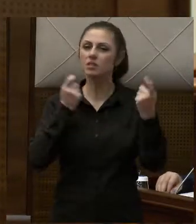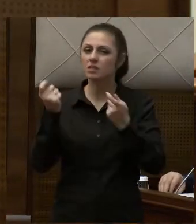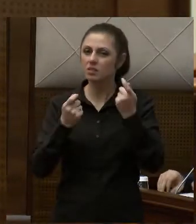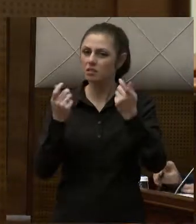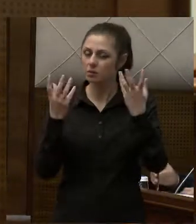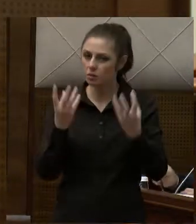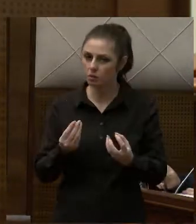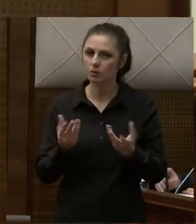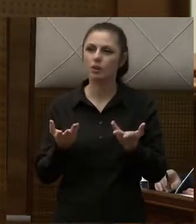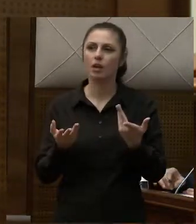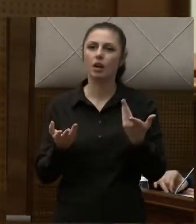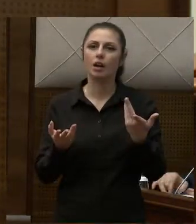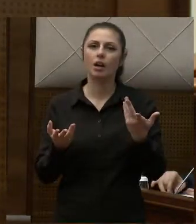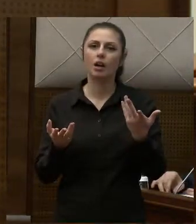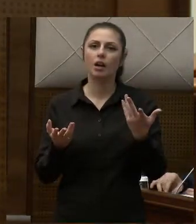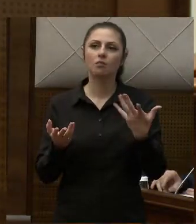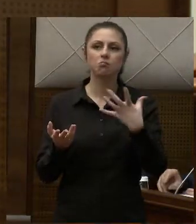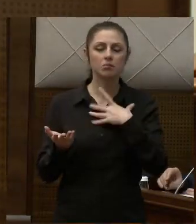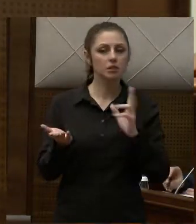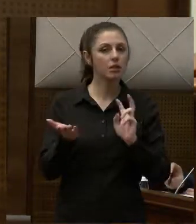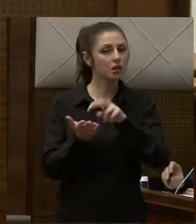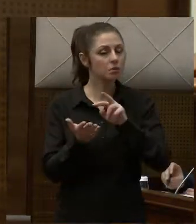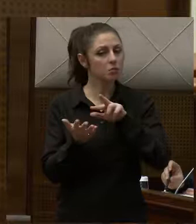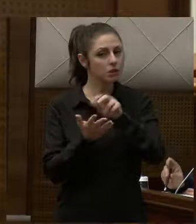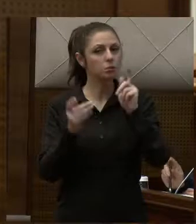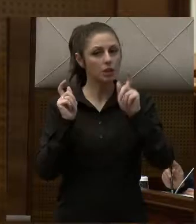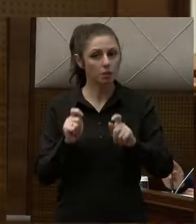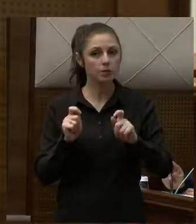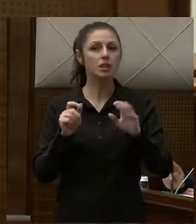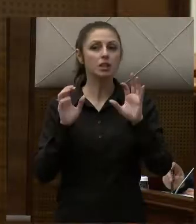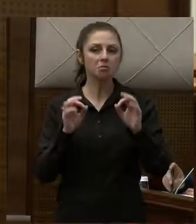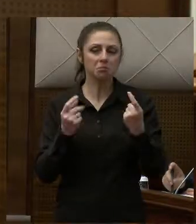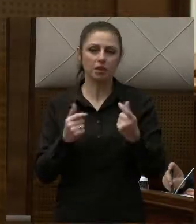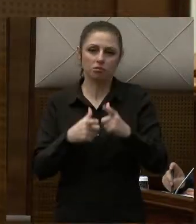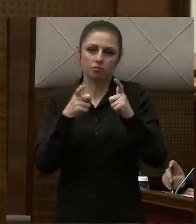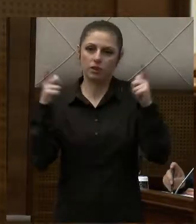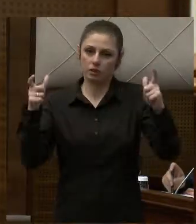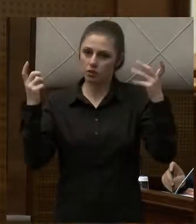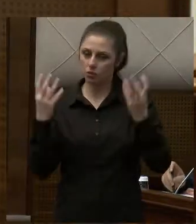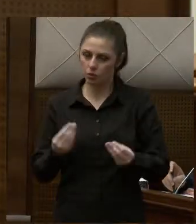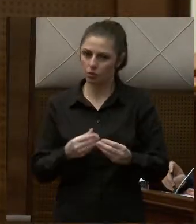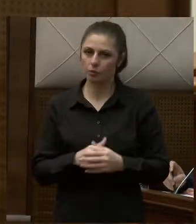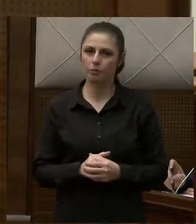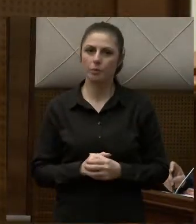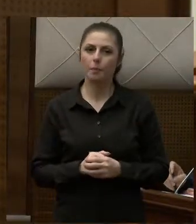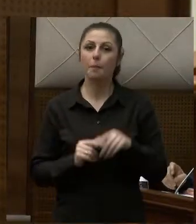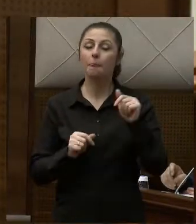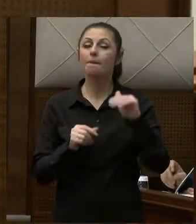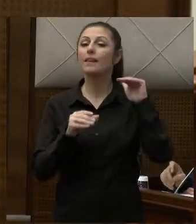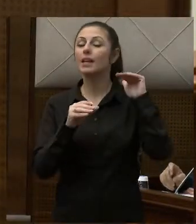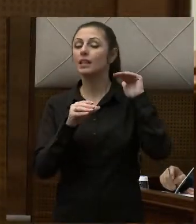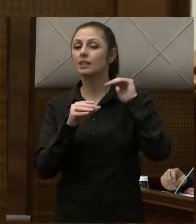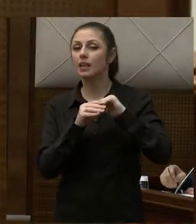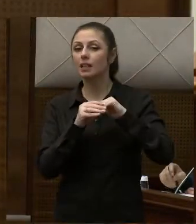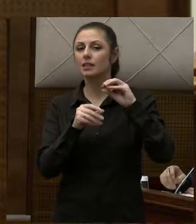diğer alanlarda da ülke olarak büyük atılımlar yaptık. Ve daha da çok millileştik bu anlamda. Yine siyasi istikrar